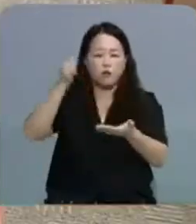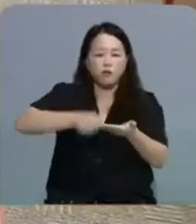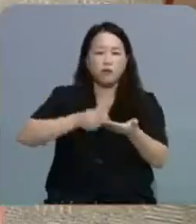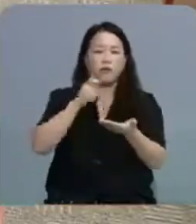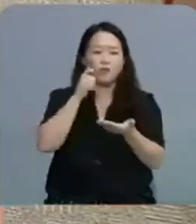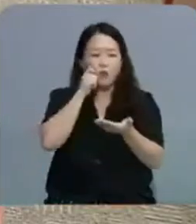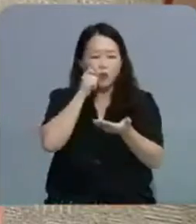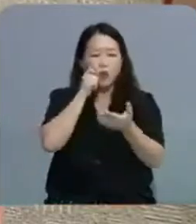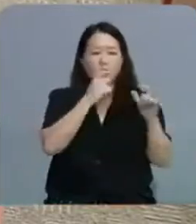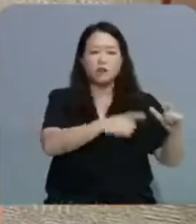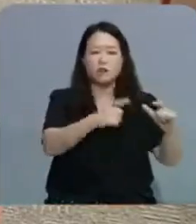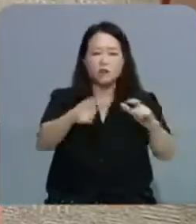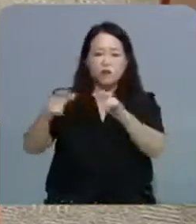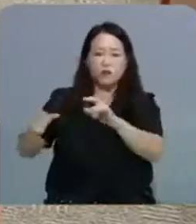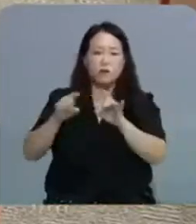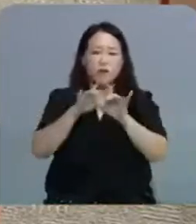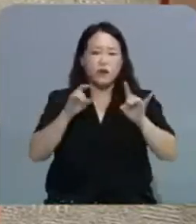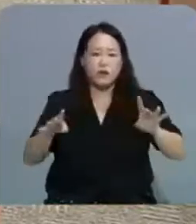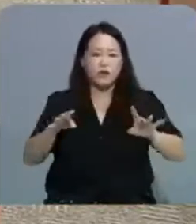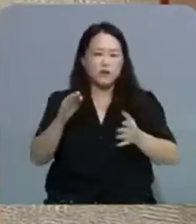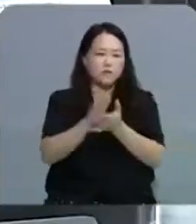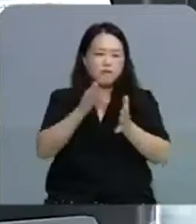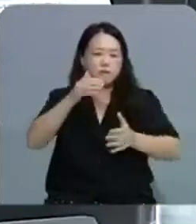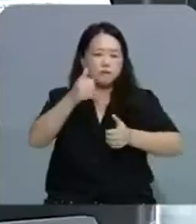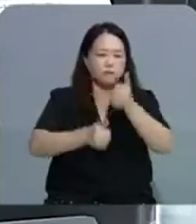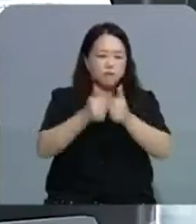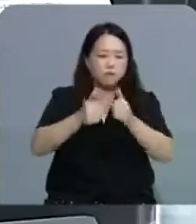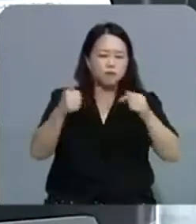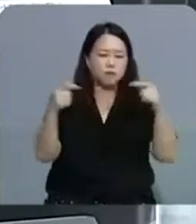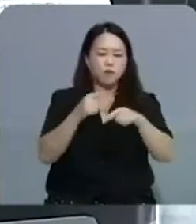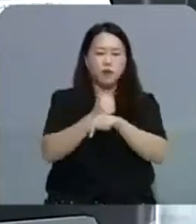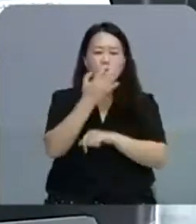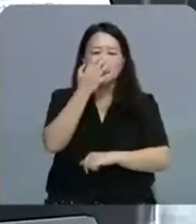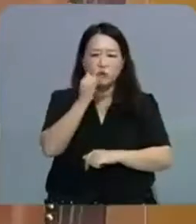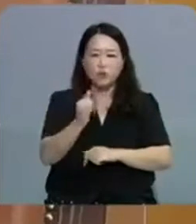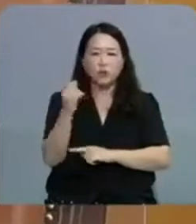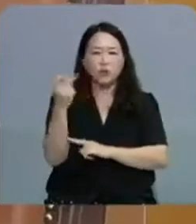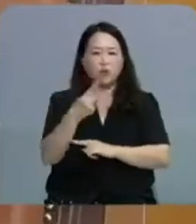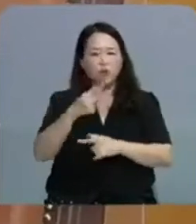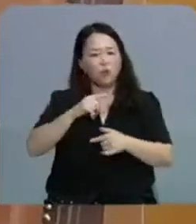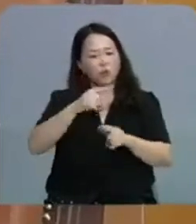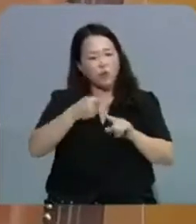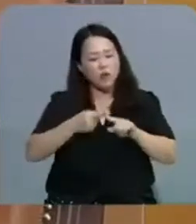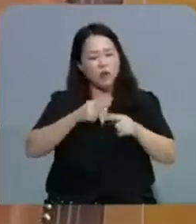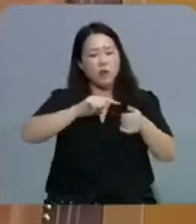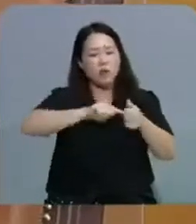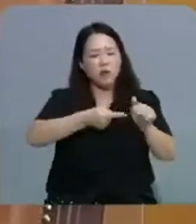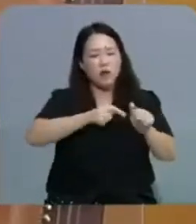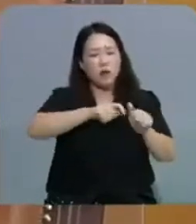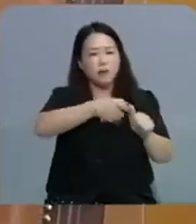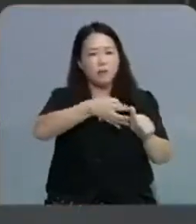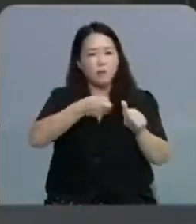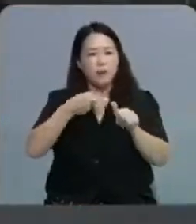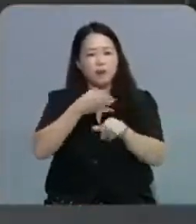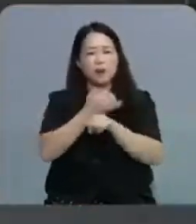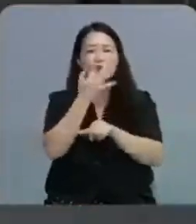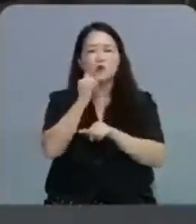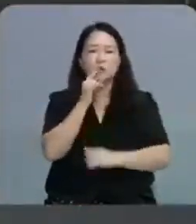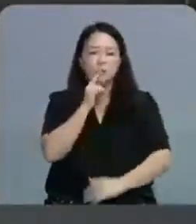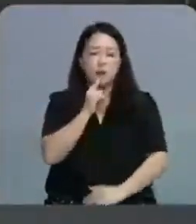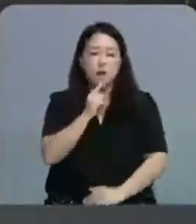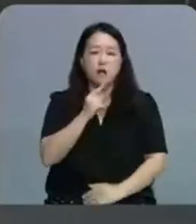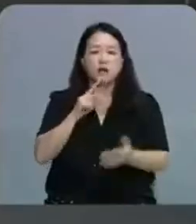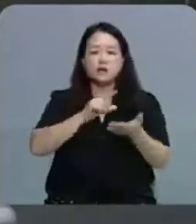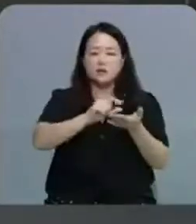기부금 모금과 1 경쟁이 일어날 수 있고 준 조세 성격 의 반 강제성 을 뛸 수 있다는 기적 때문입니다 기방